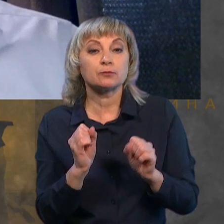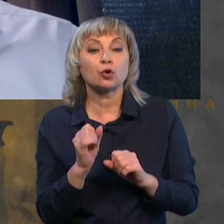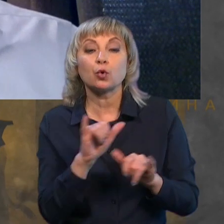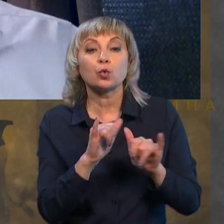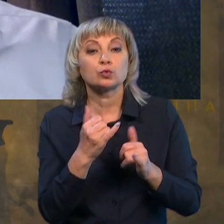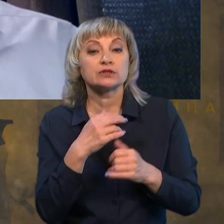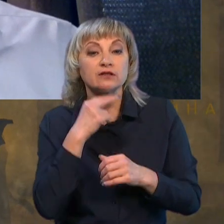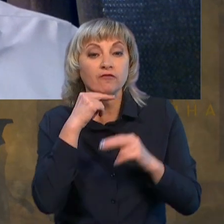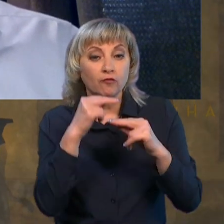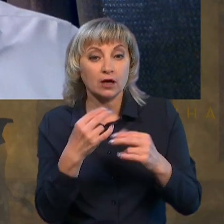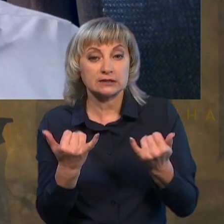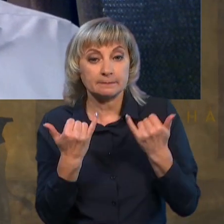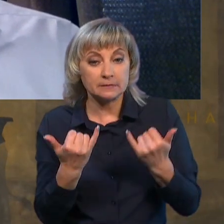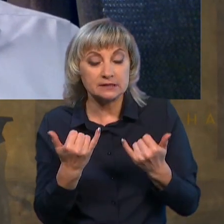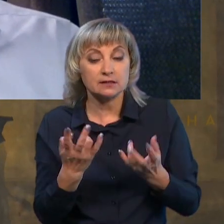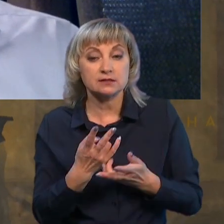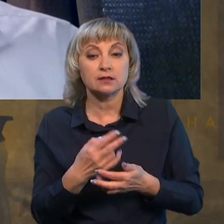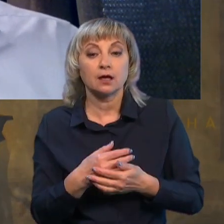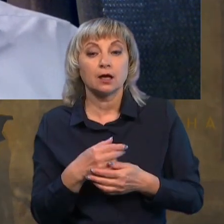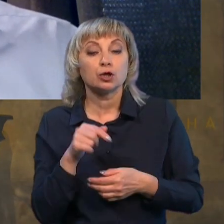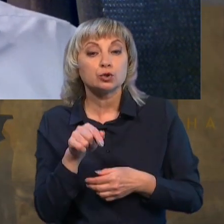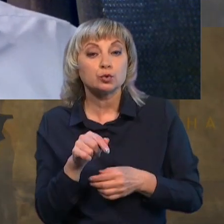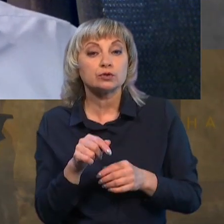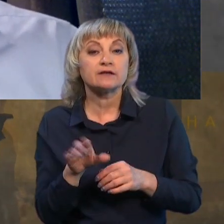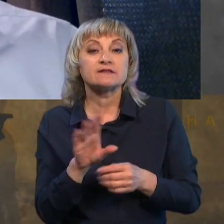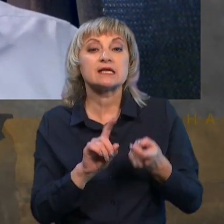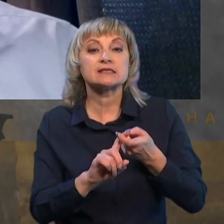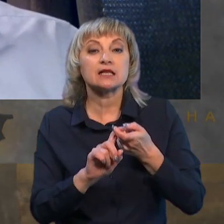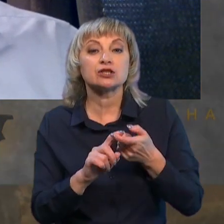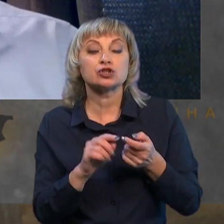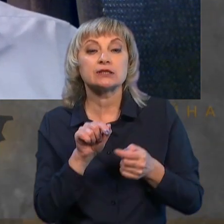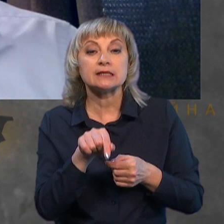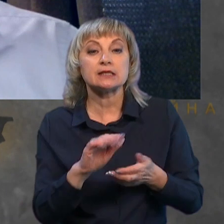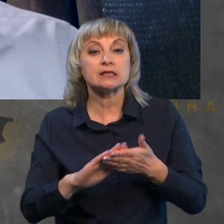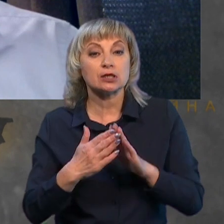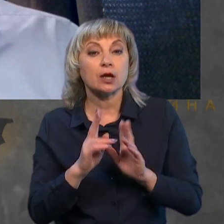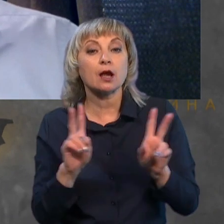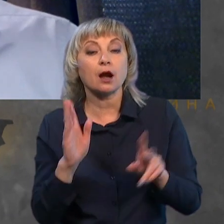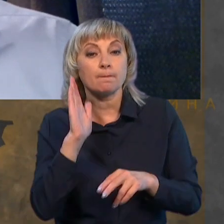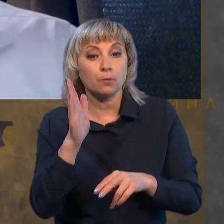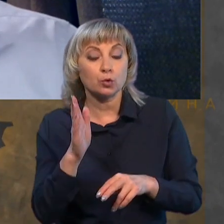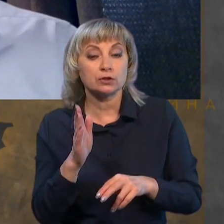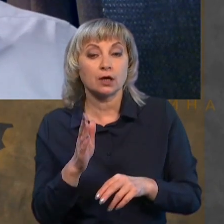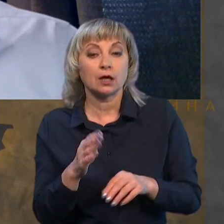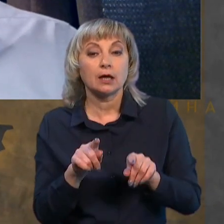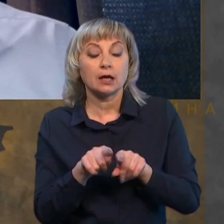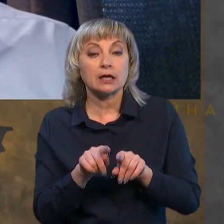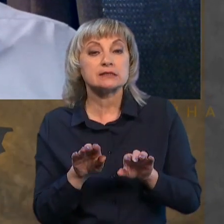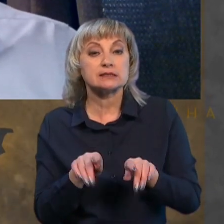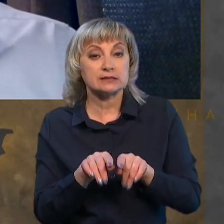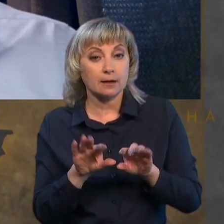звертати? Ну, дивіться, тут якби все залежить від тієї ситуації, яка буде, ну, раз там пов'язана з можливими